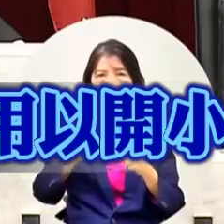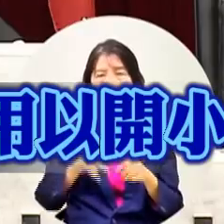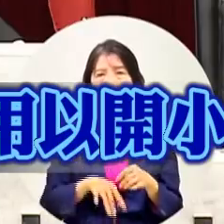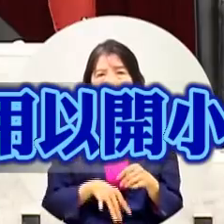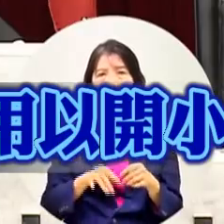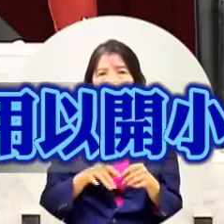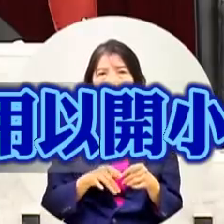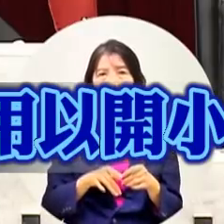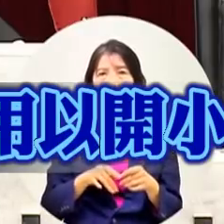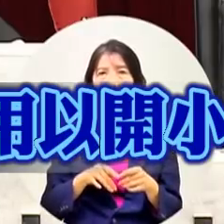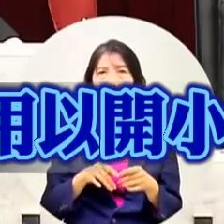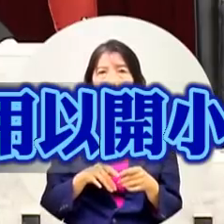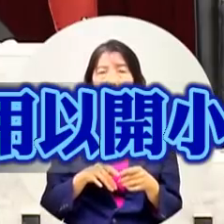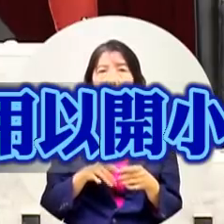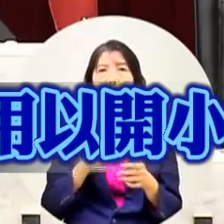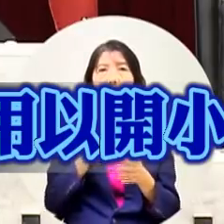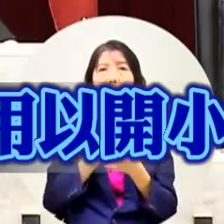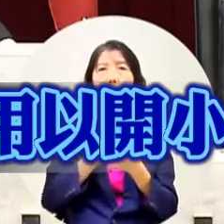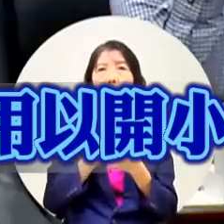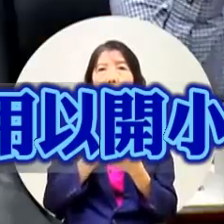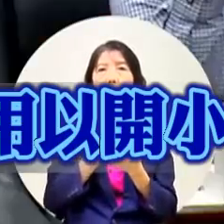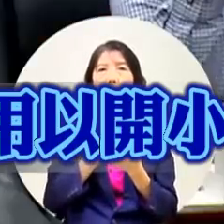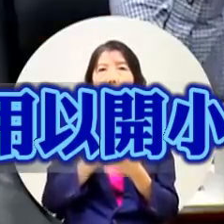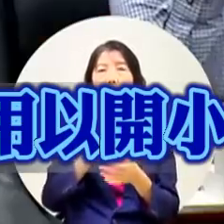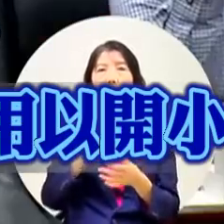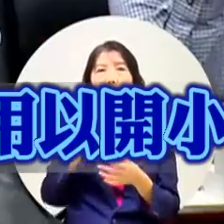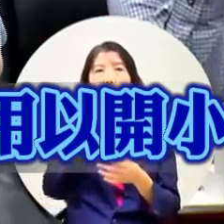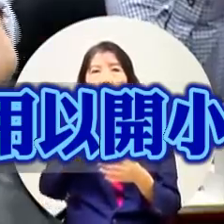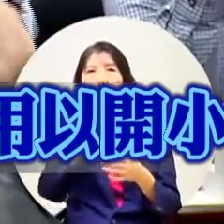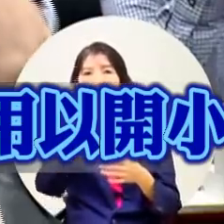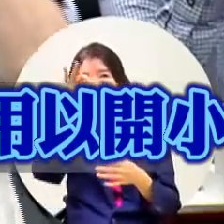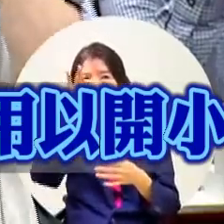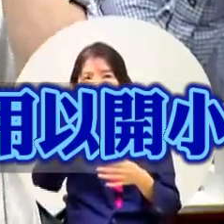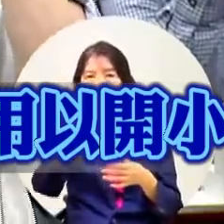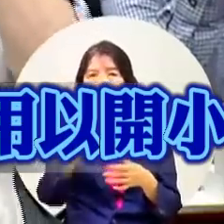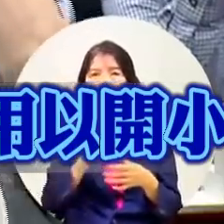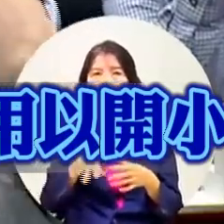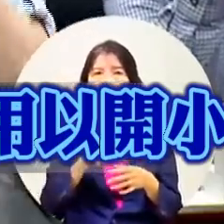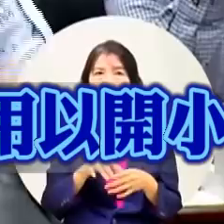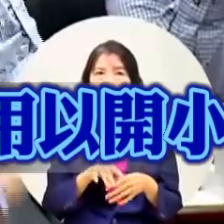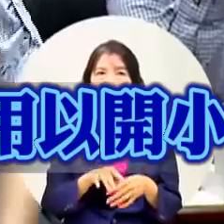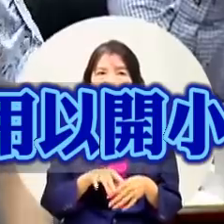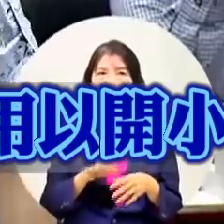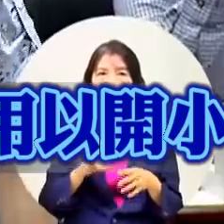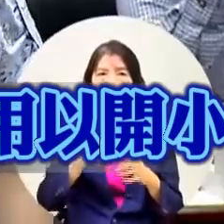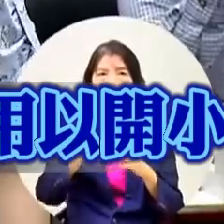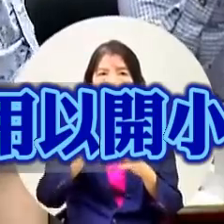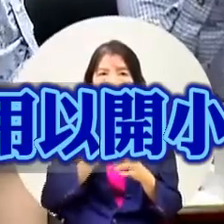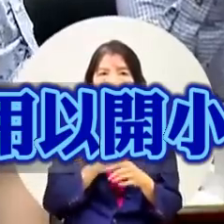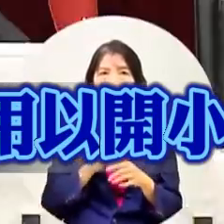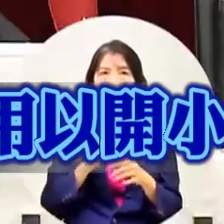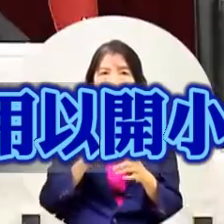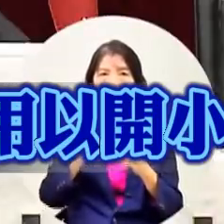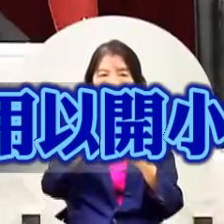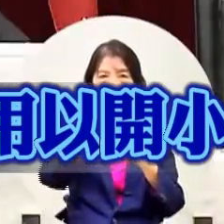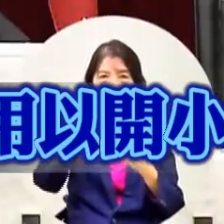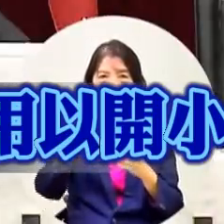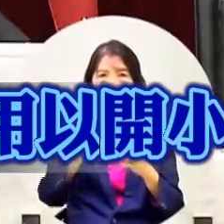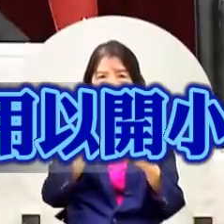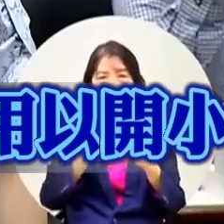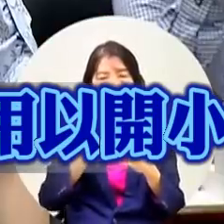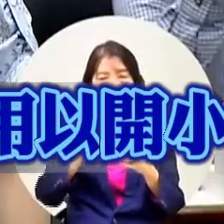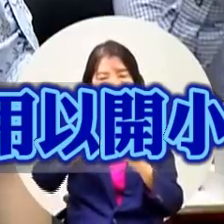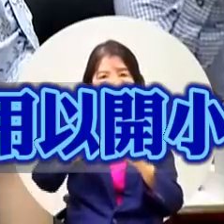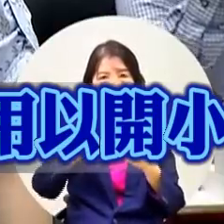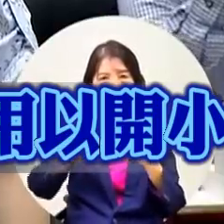我上一场。就我问你啊， 我 哪 能 做 事情知道？ 你先听见 一 下， 你在程度。议长，我需要多加两分